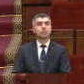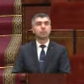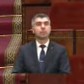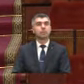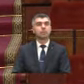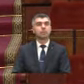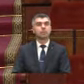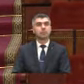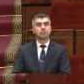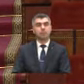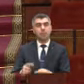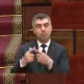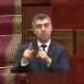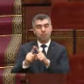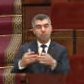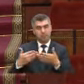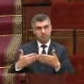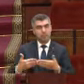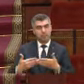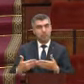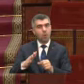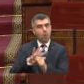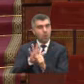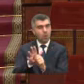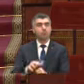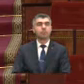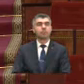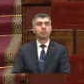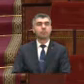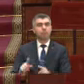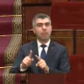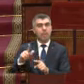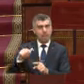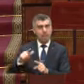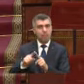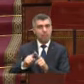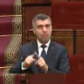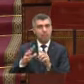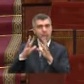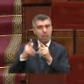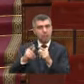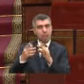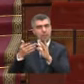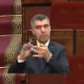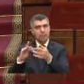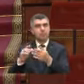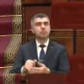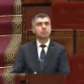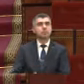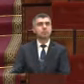في الحقبه اللي حنا فيها في هذه الازمه، بما انه كاين رقمنه وبما انه كاين تطبيقات وبما